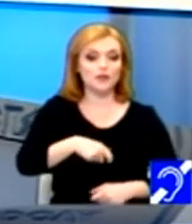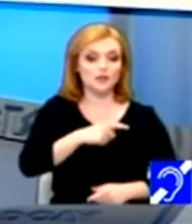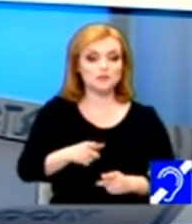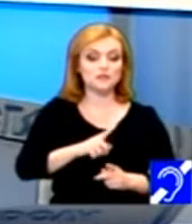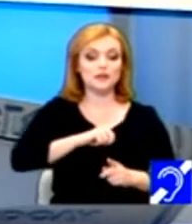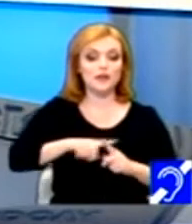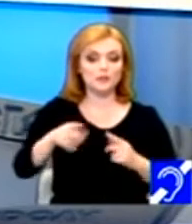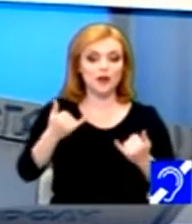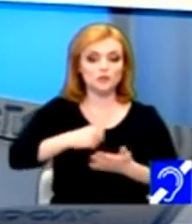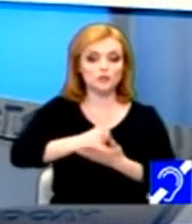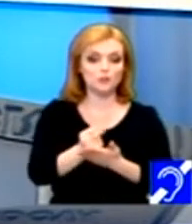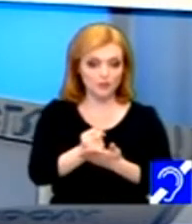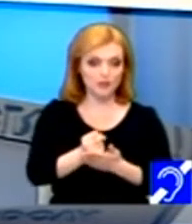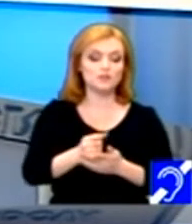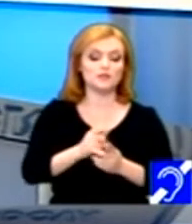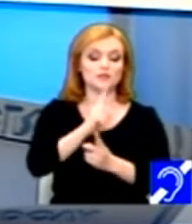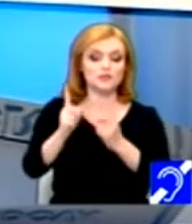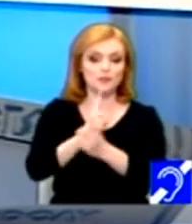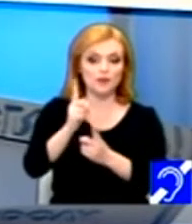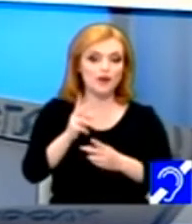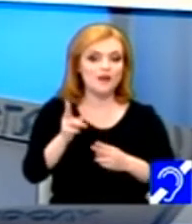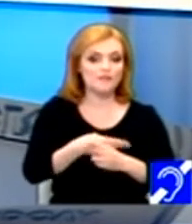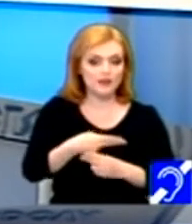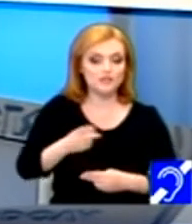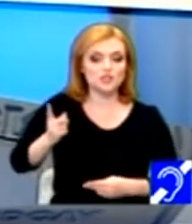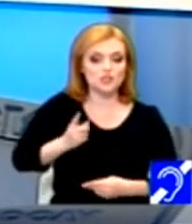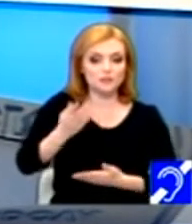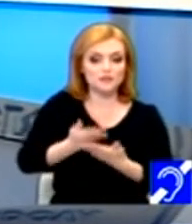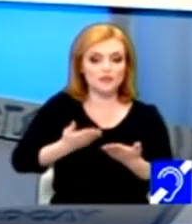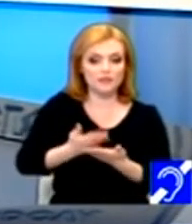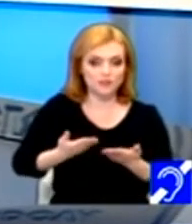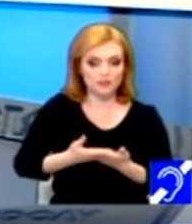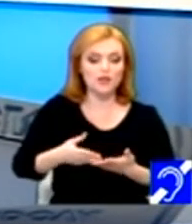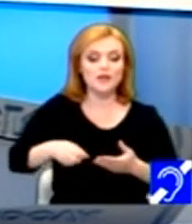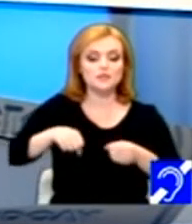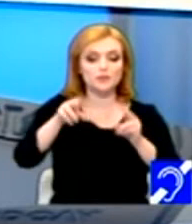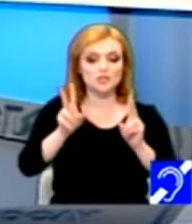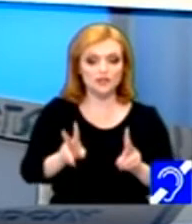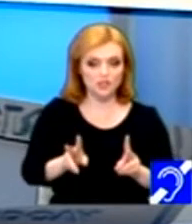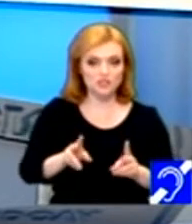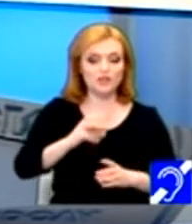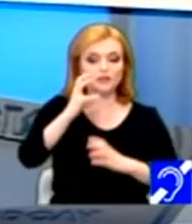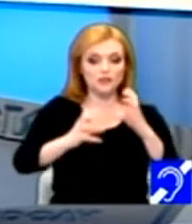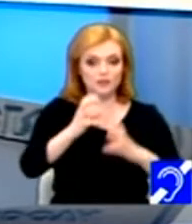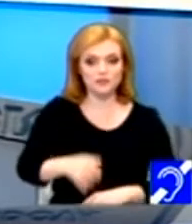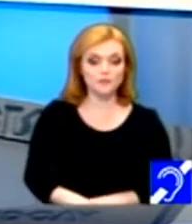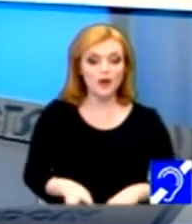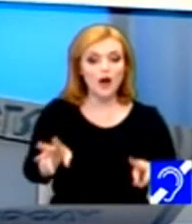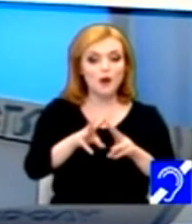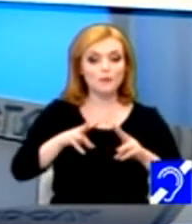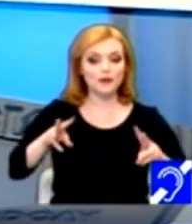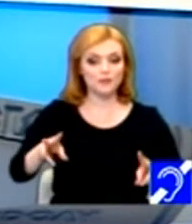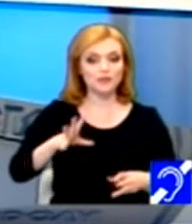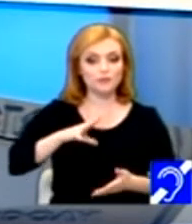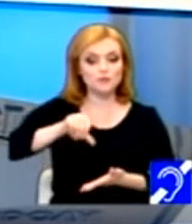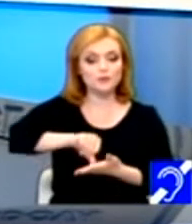fără recomandările experților internaționali. Deși prezent în Parlament, președintele Comisiei de la Veneția, Gianni Buchiciu, a anunțat